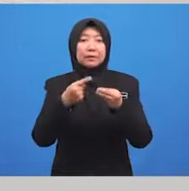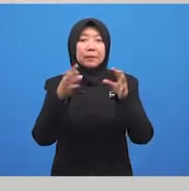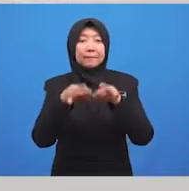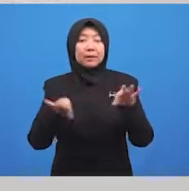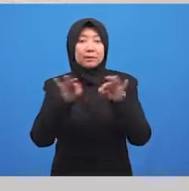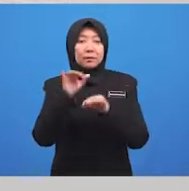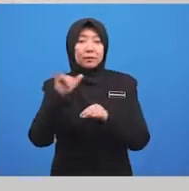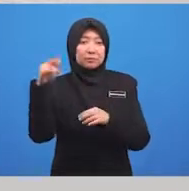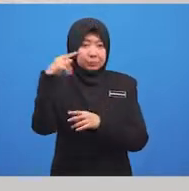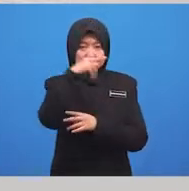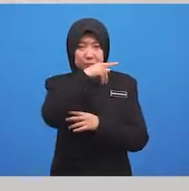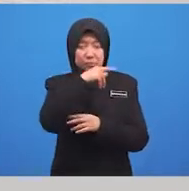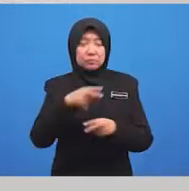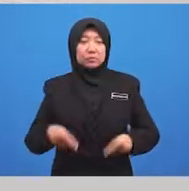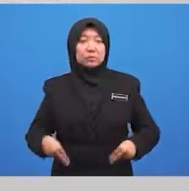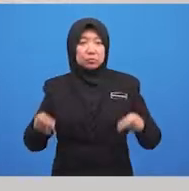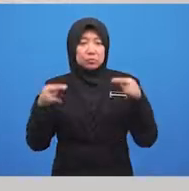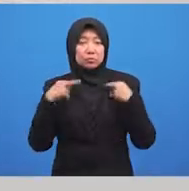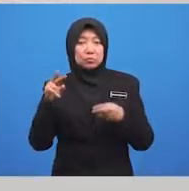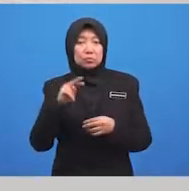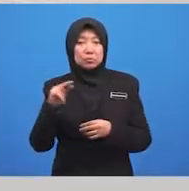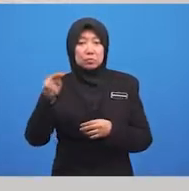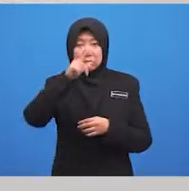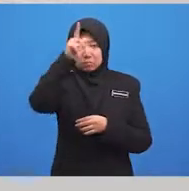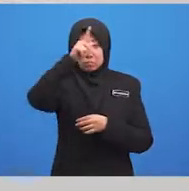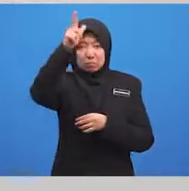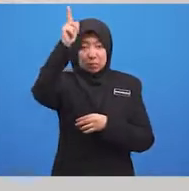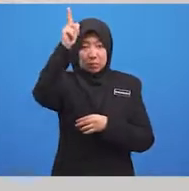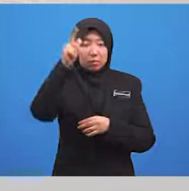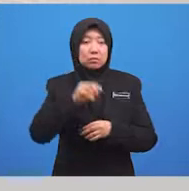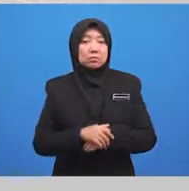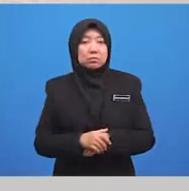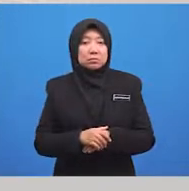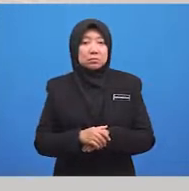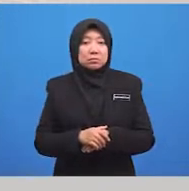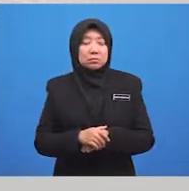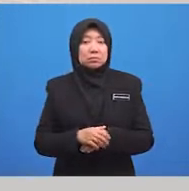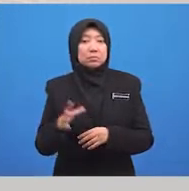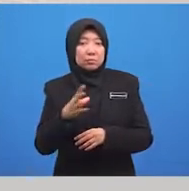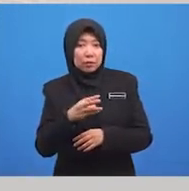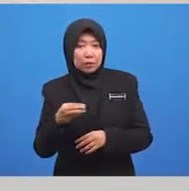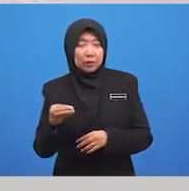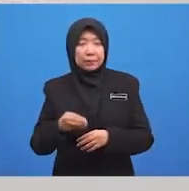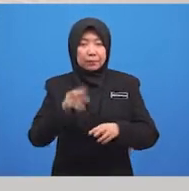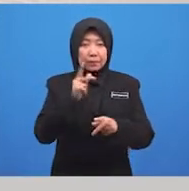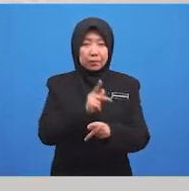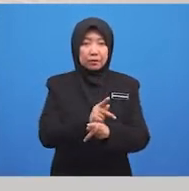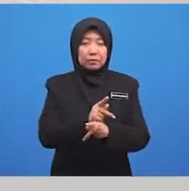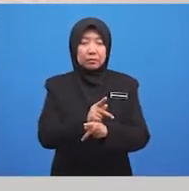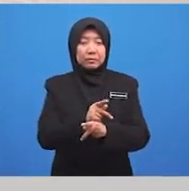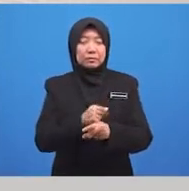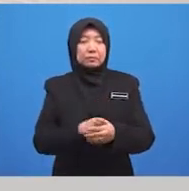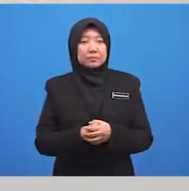pentingnya pemeliharaan dan pemuliharaan hidupan liar serta mengekalkan hidupan